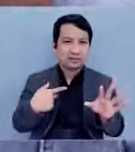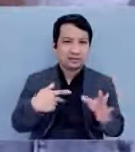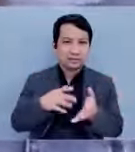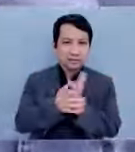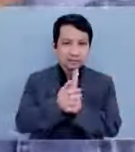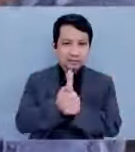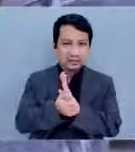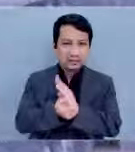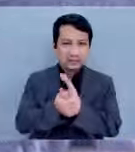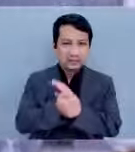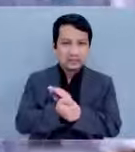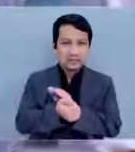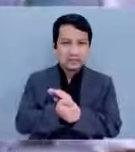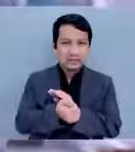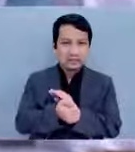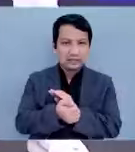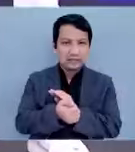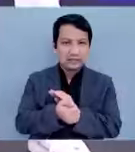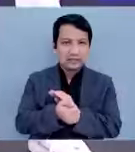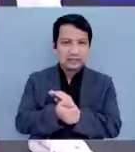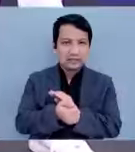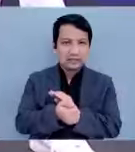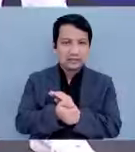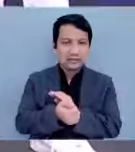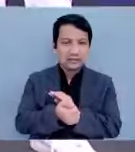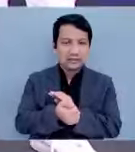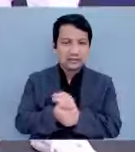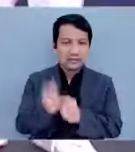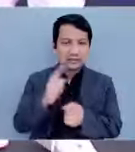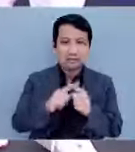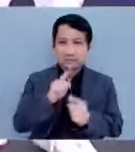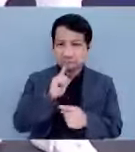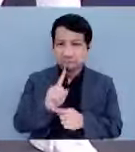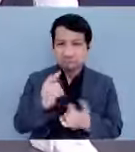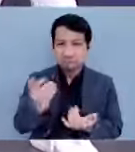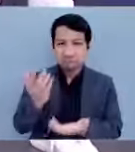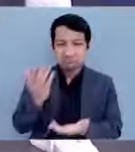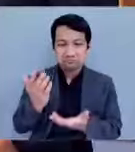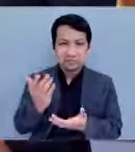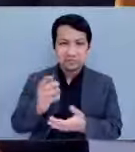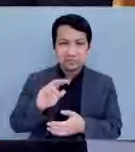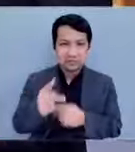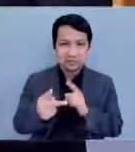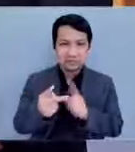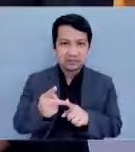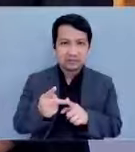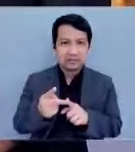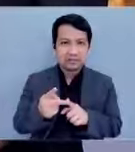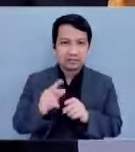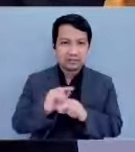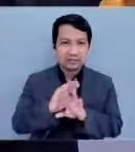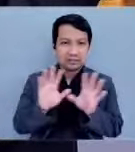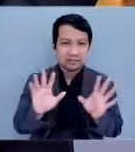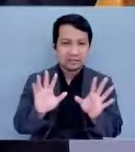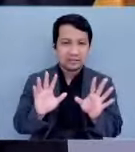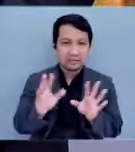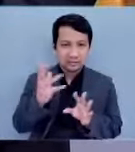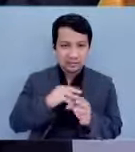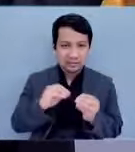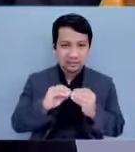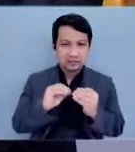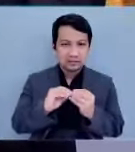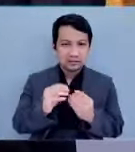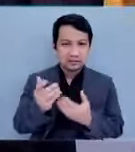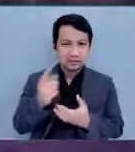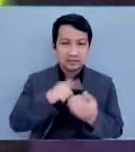lights. Wow, galing talaga. It's so true. I think secondary na lang yung lights. It's really more kung paano nyo